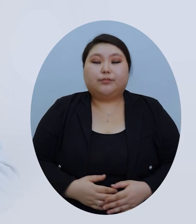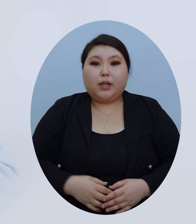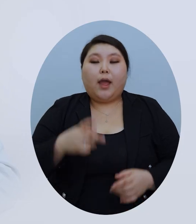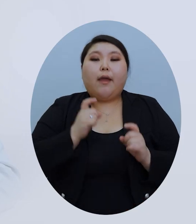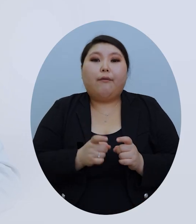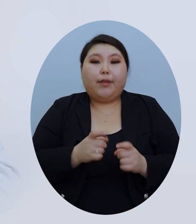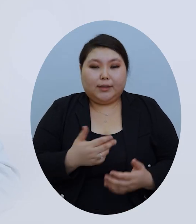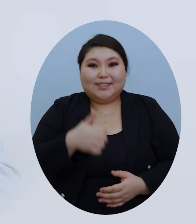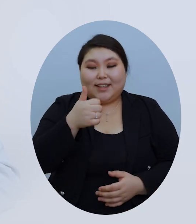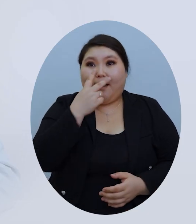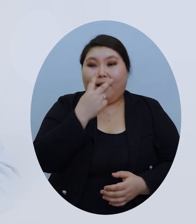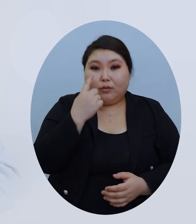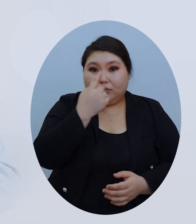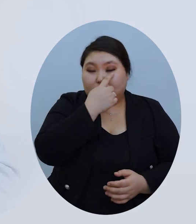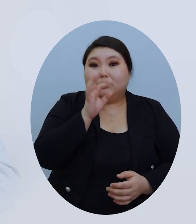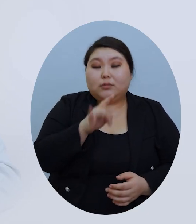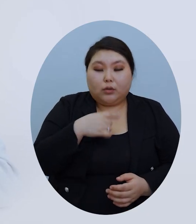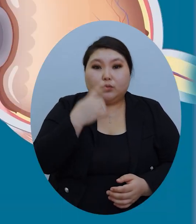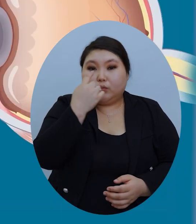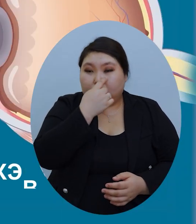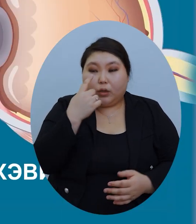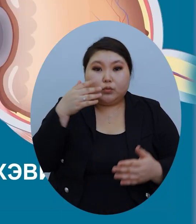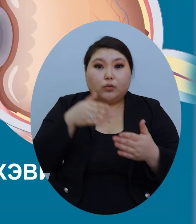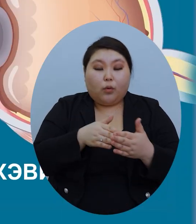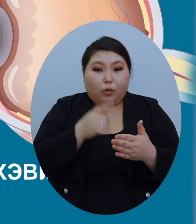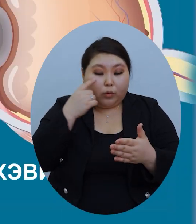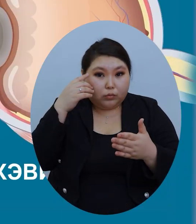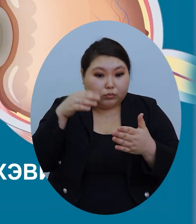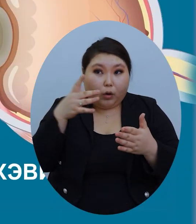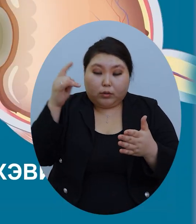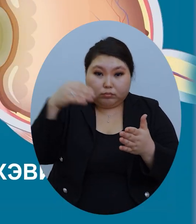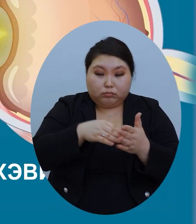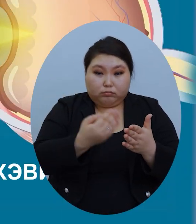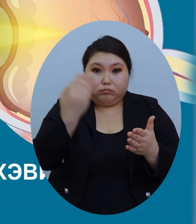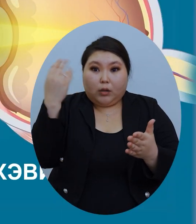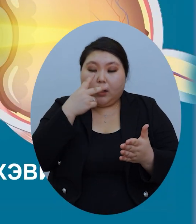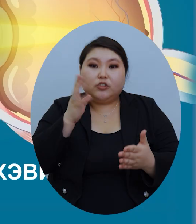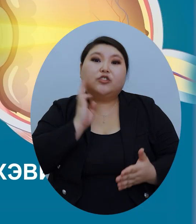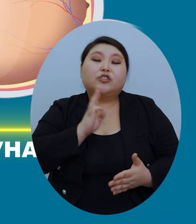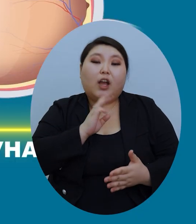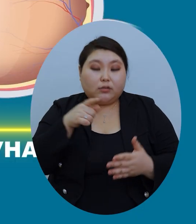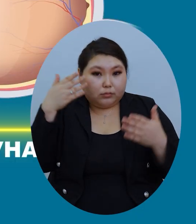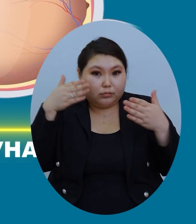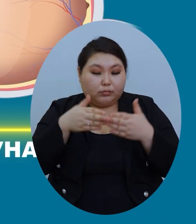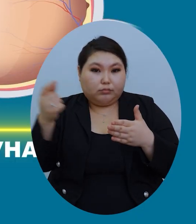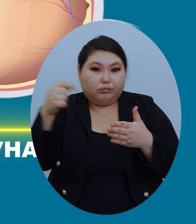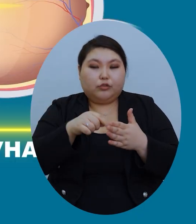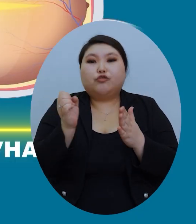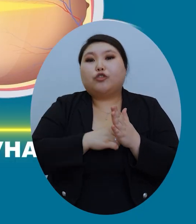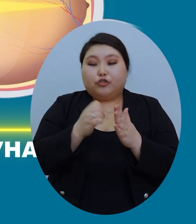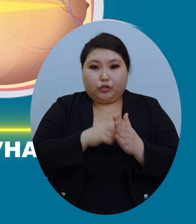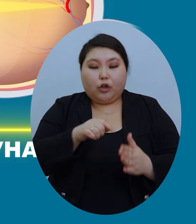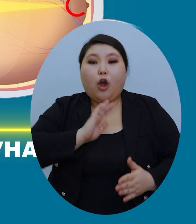нүдний хувьд нүдэнд тусаад хугараад ирж байгаа гэрлийн фокус маань шар толбон дээр тусах ёстой. Холын хараа муу